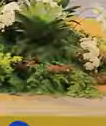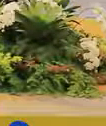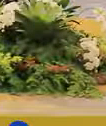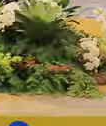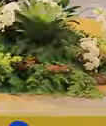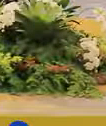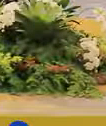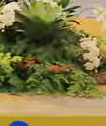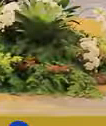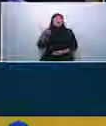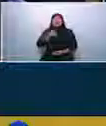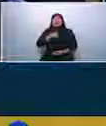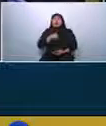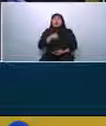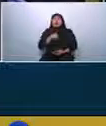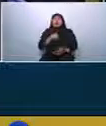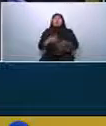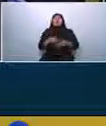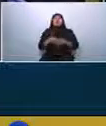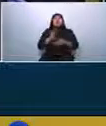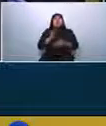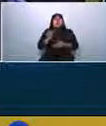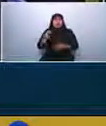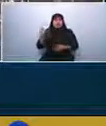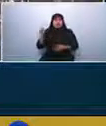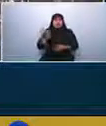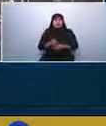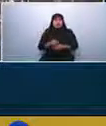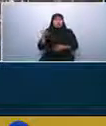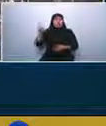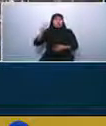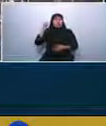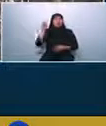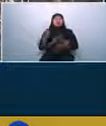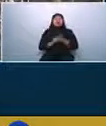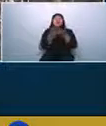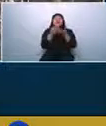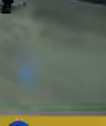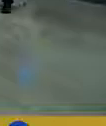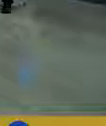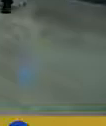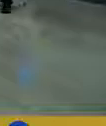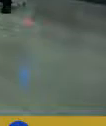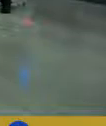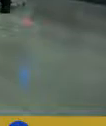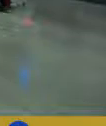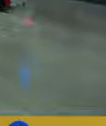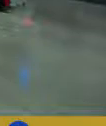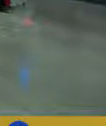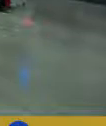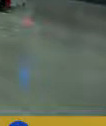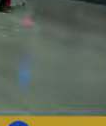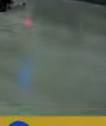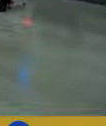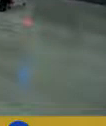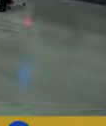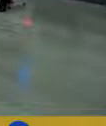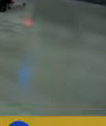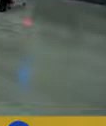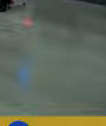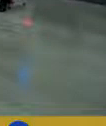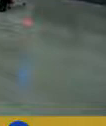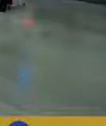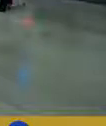secara e-litigation. Pemerintah memberikan apresiasi yang setinggi-tingginya,